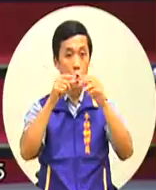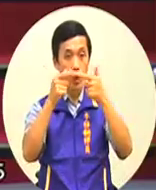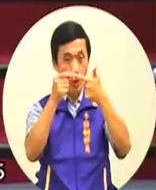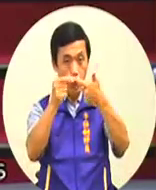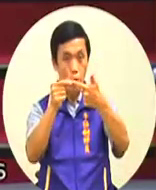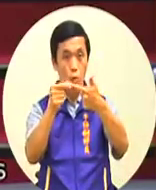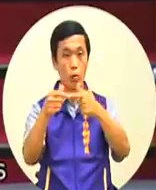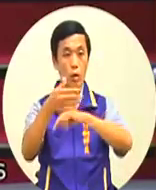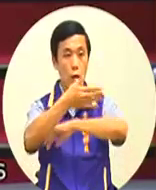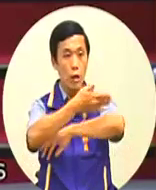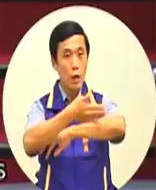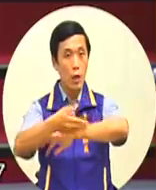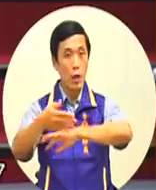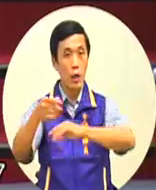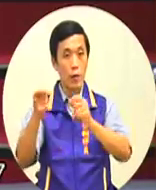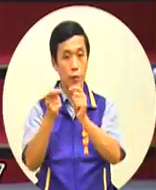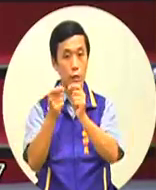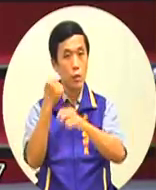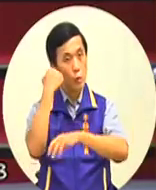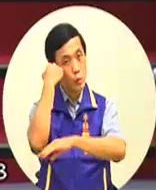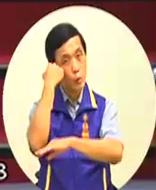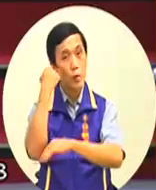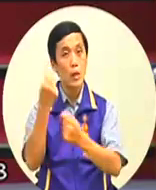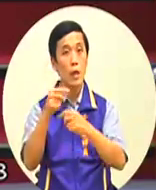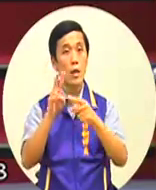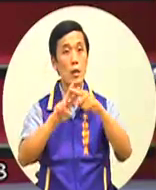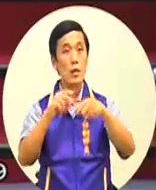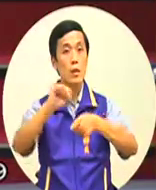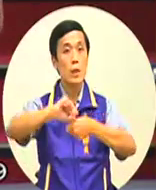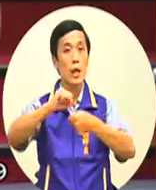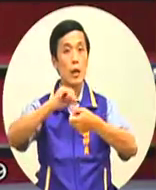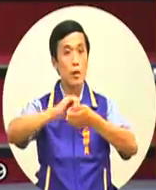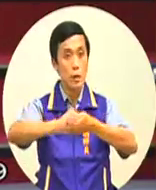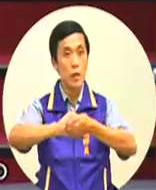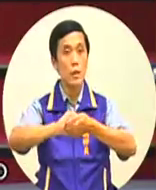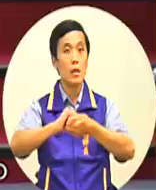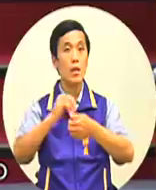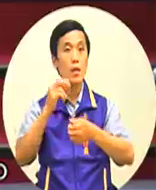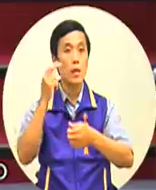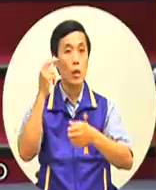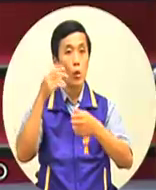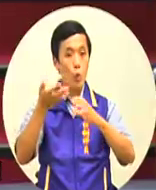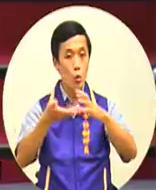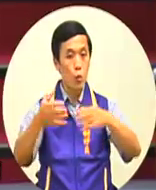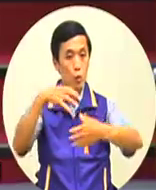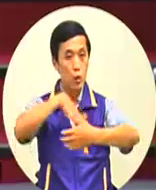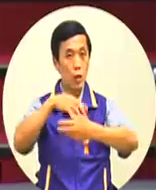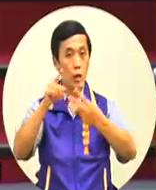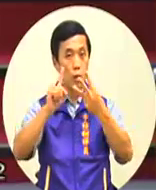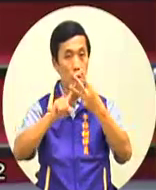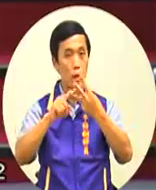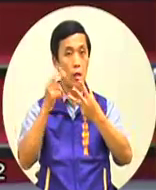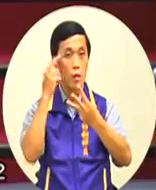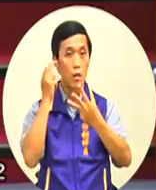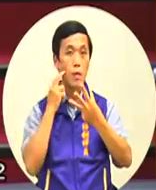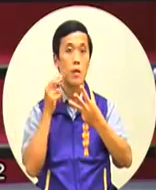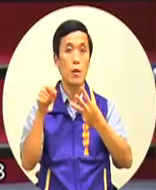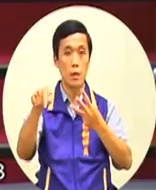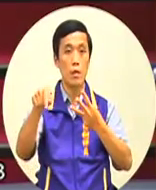是我们茄定湖内一直到我们的紫关这个地方了，这个地方变成